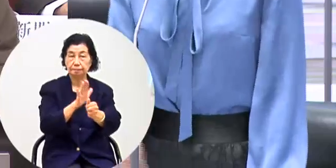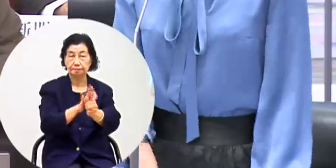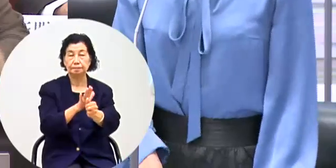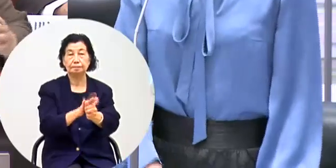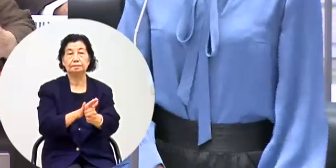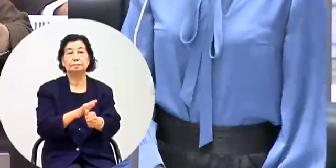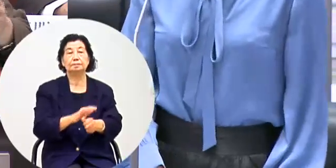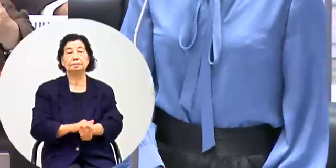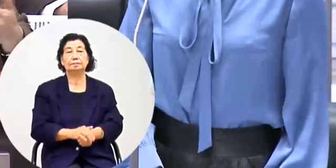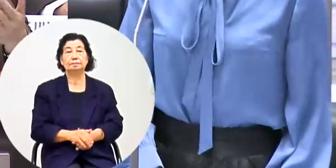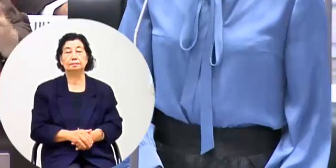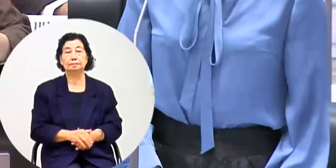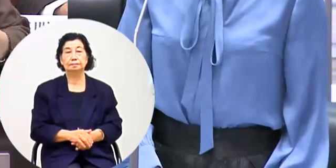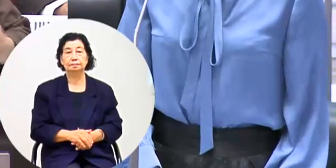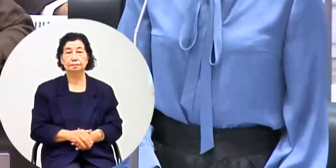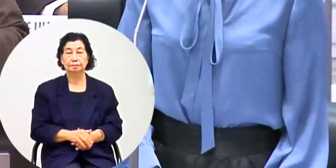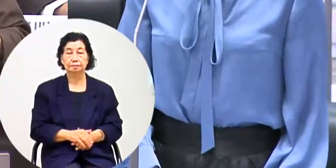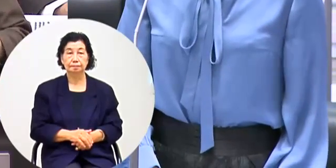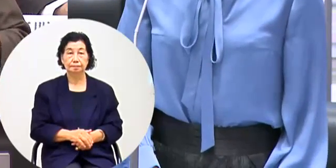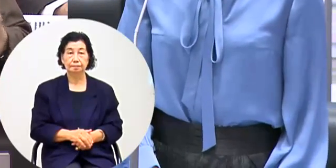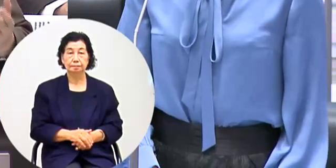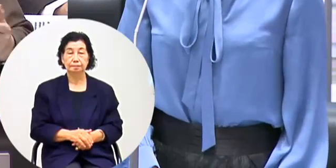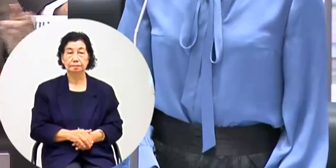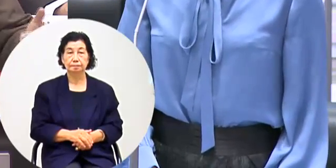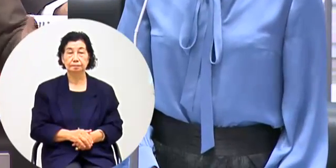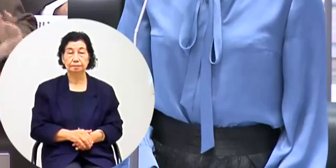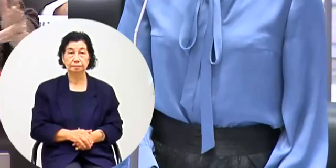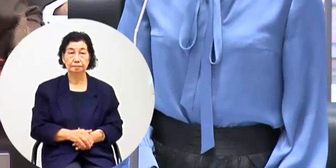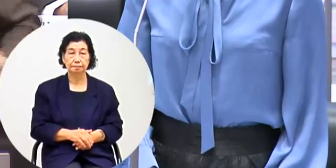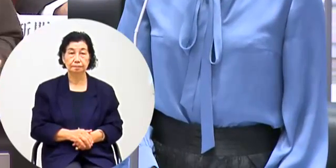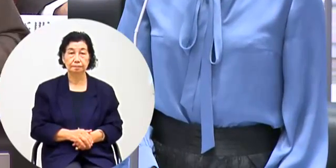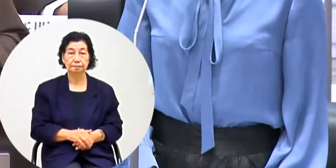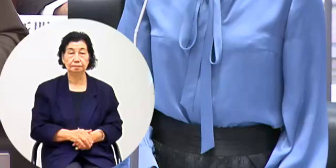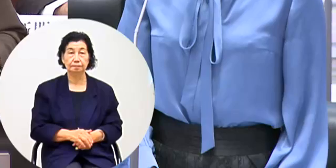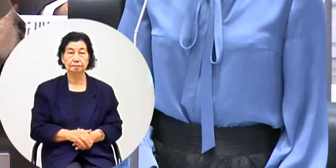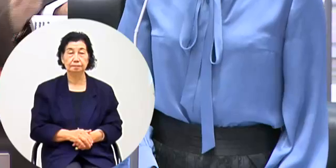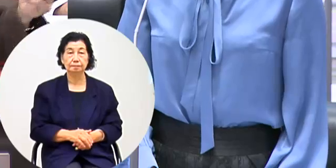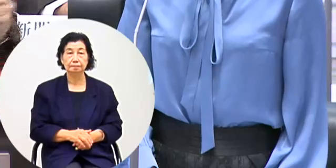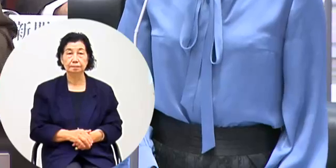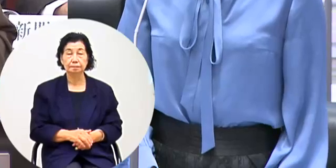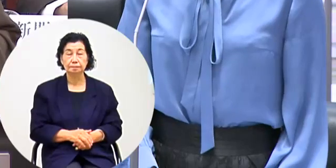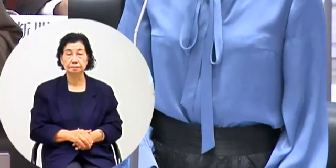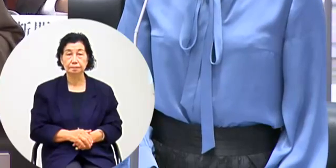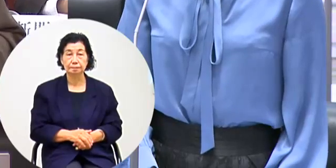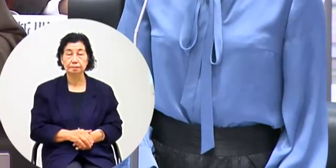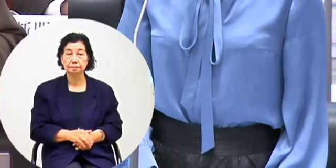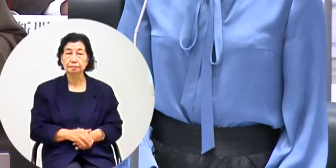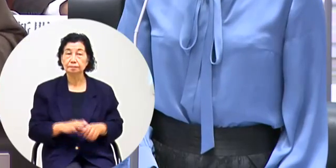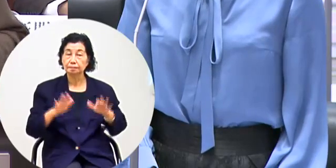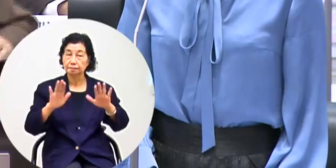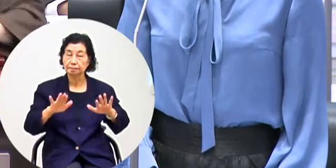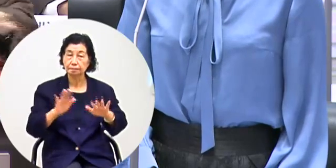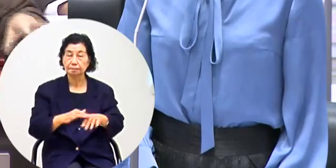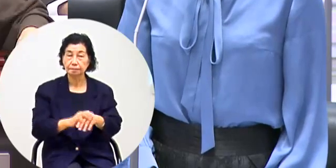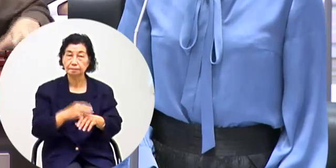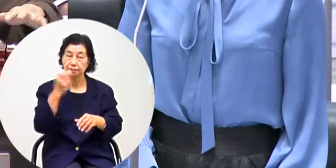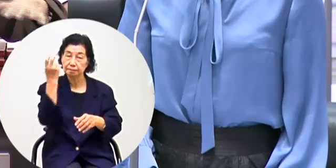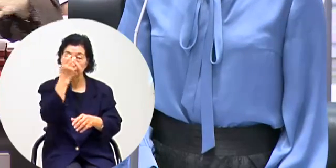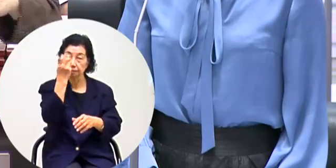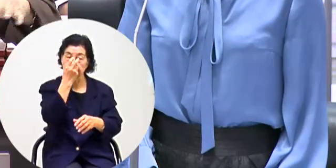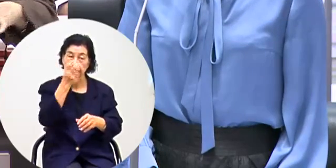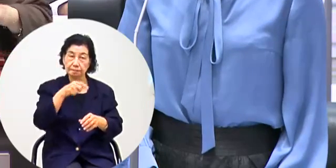啊，即摆伫真做者这个对国发会即摆伫审议中，好像我们史哲副市长是负